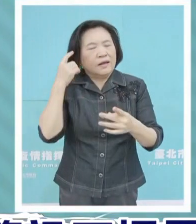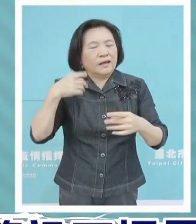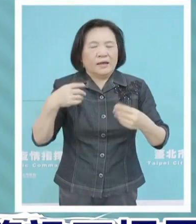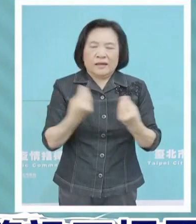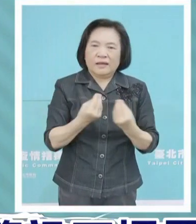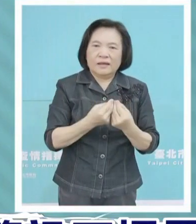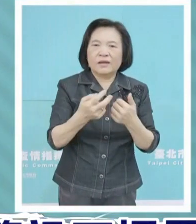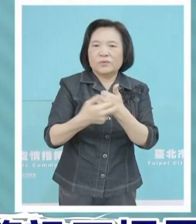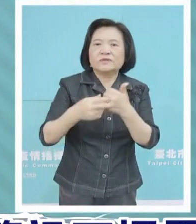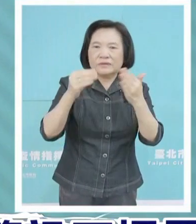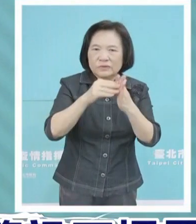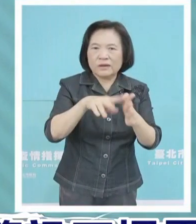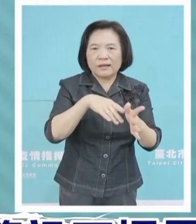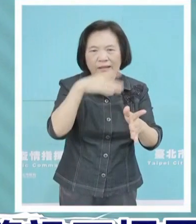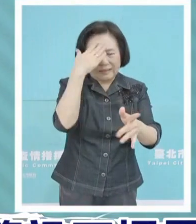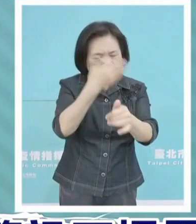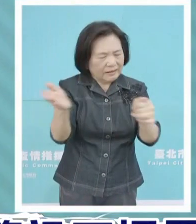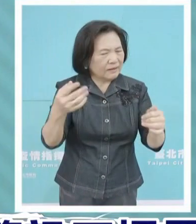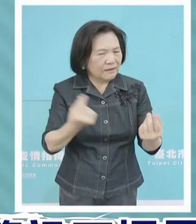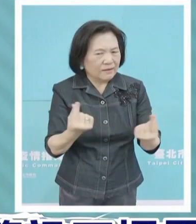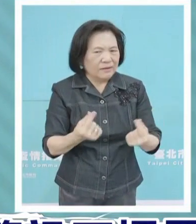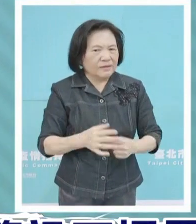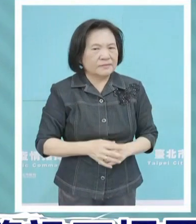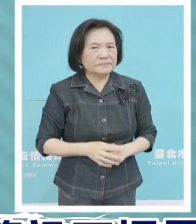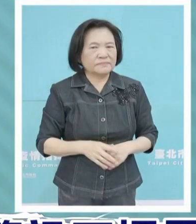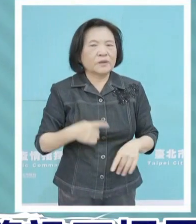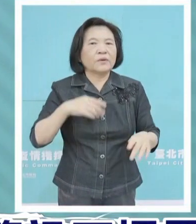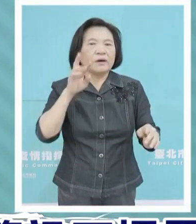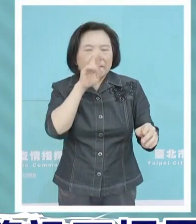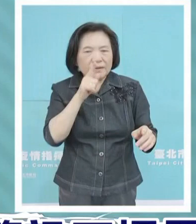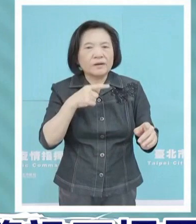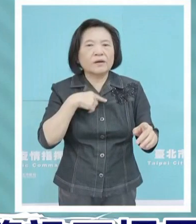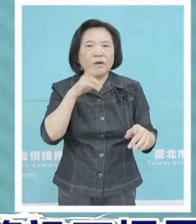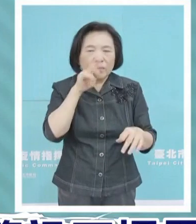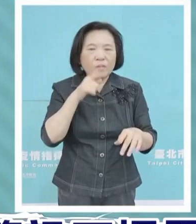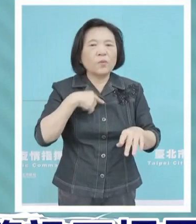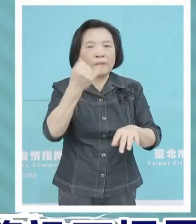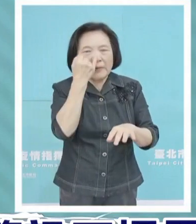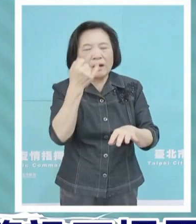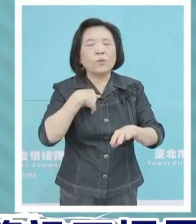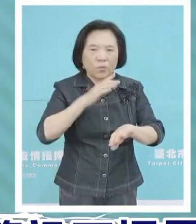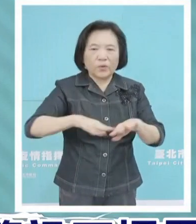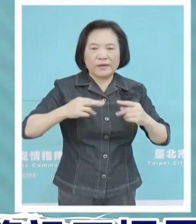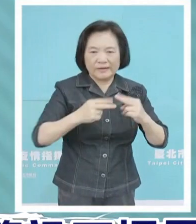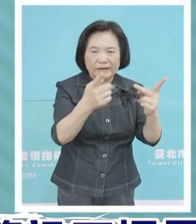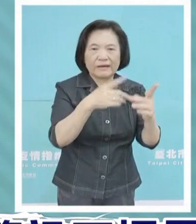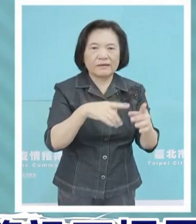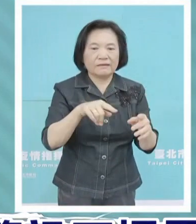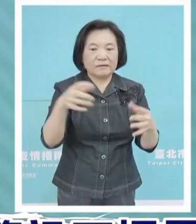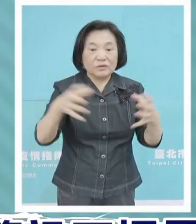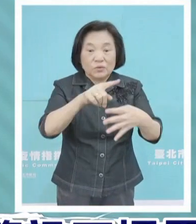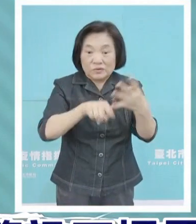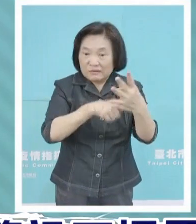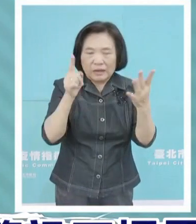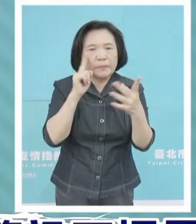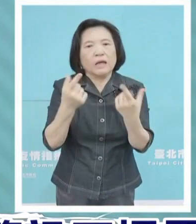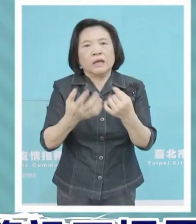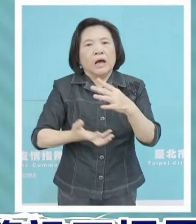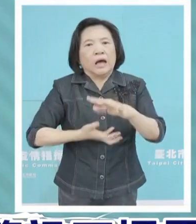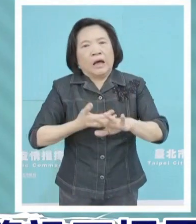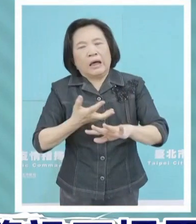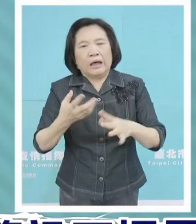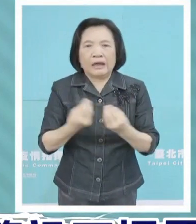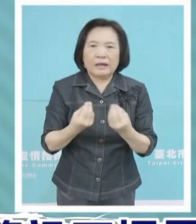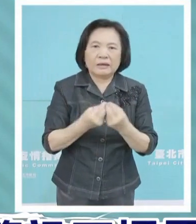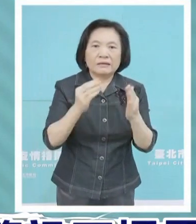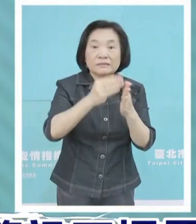程我们错了，我们检讨，我们改进，我们的同仁也付出了很多的代价， 然后我们的局长现在也在请假